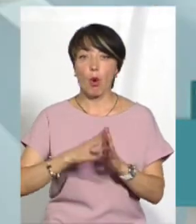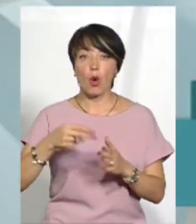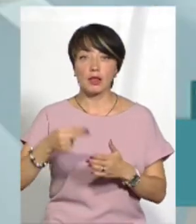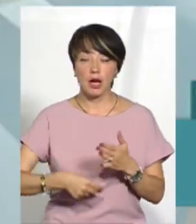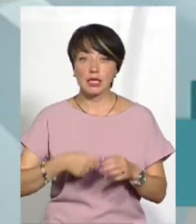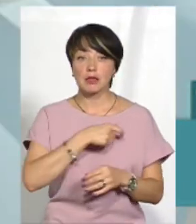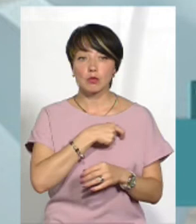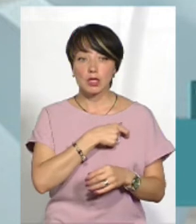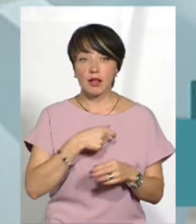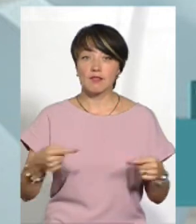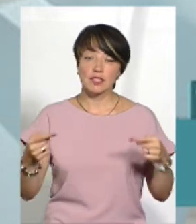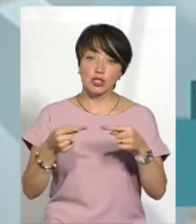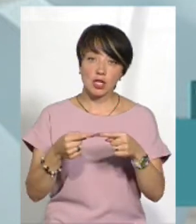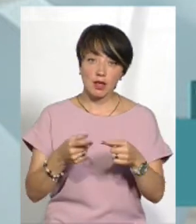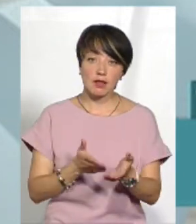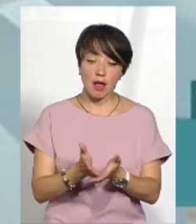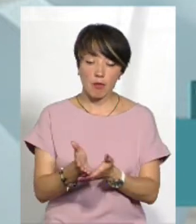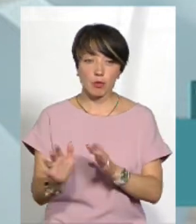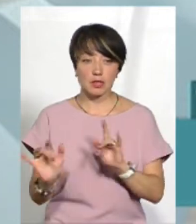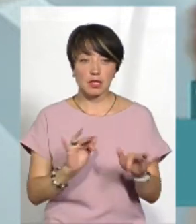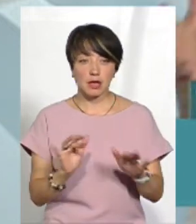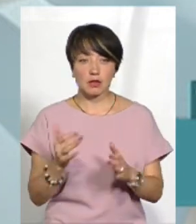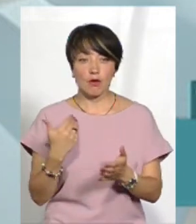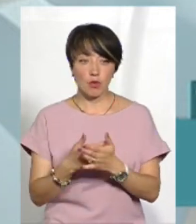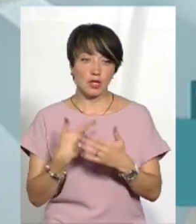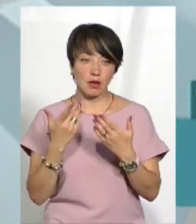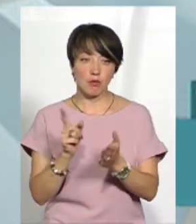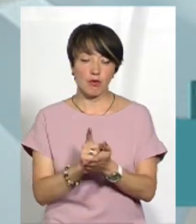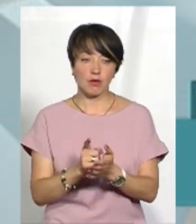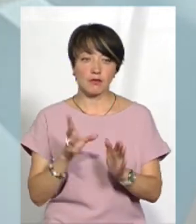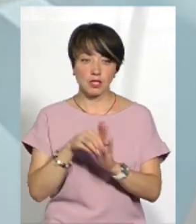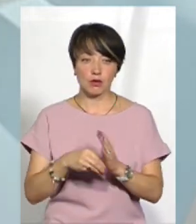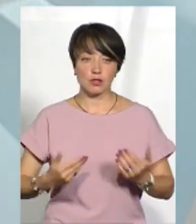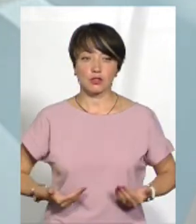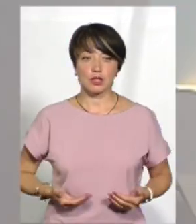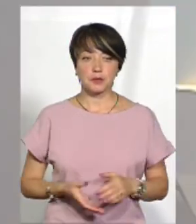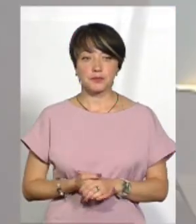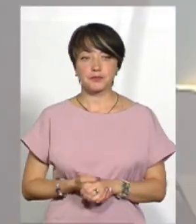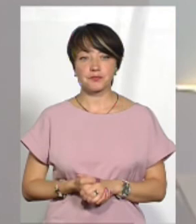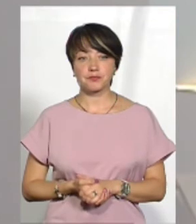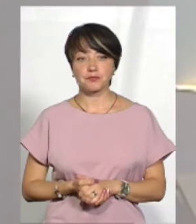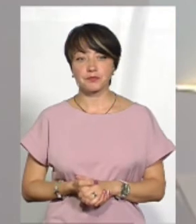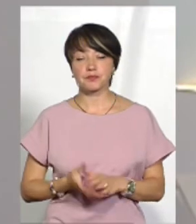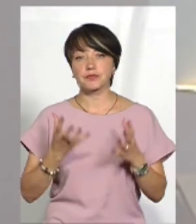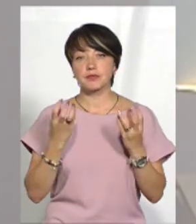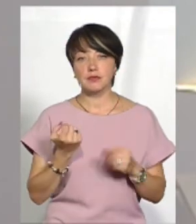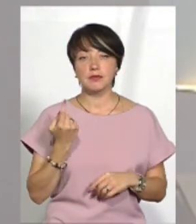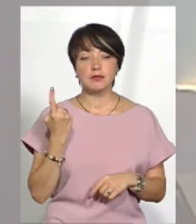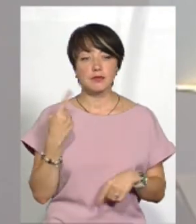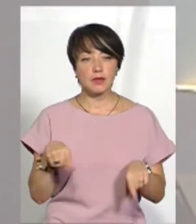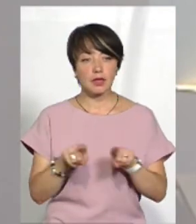контракту. Депутати визначають напрямок діяльності. От я їх повинен втілювати в життя. Пане Валерію, ще